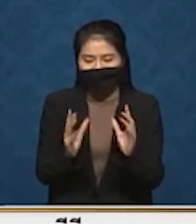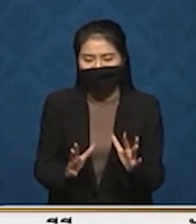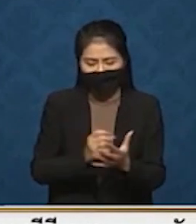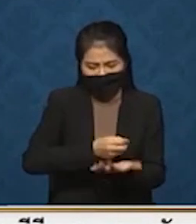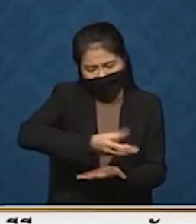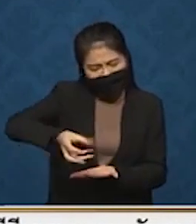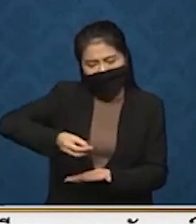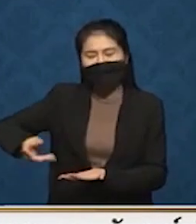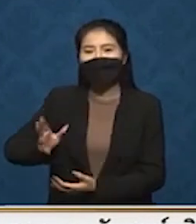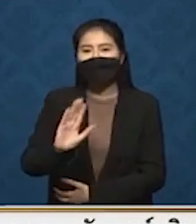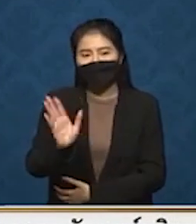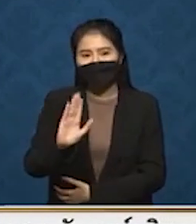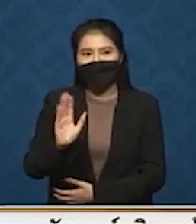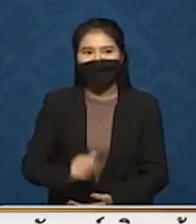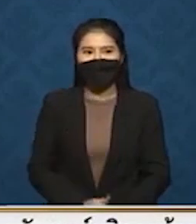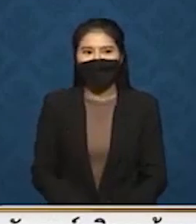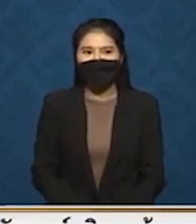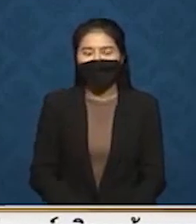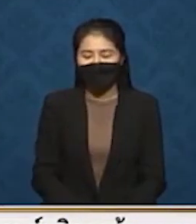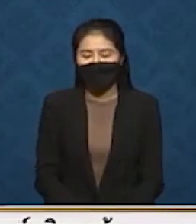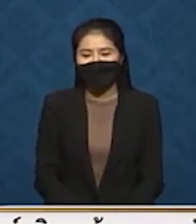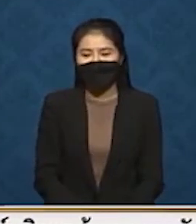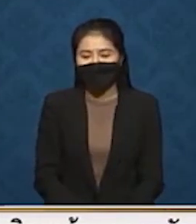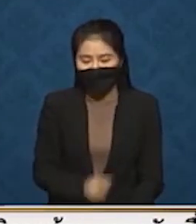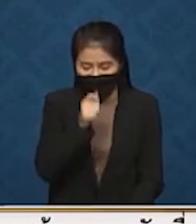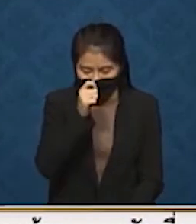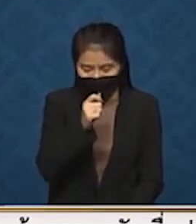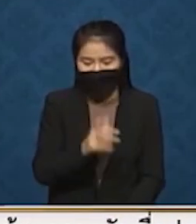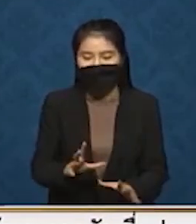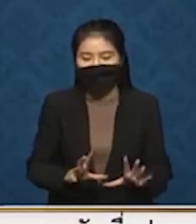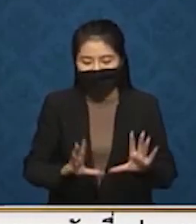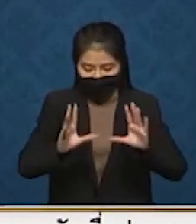นะครับขอ ครับท่านประธานที่เคารพครับ ครับผม ผมขอเก็บทุกเม็ดครับ ครับผม ขอทำสะอาดด้วยตัวเองครับ